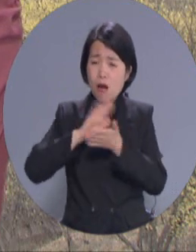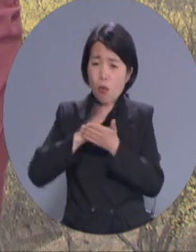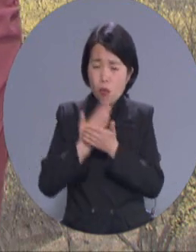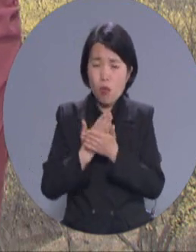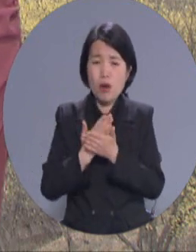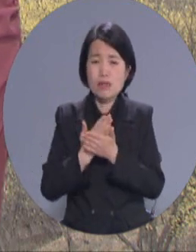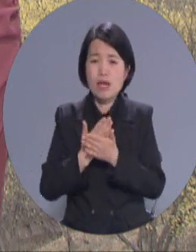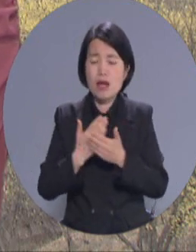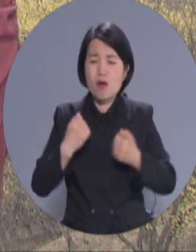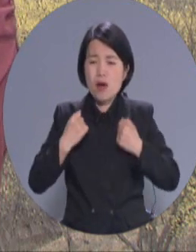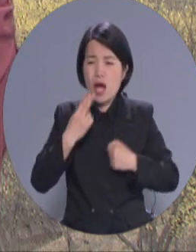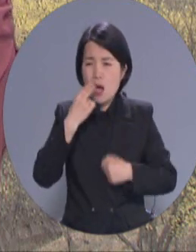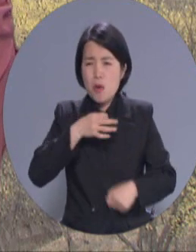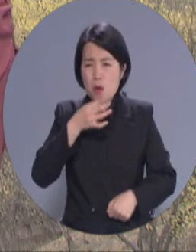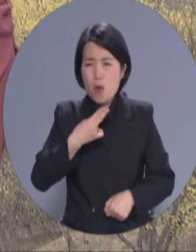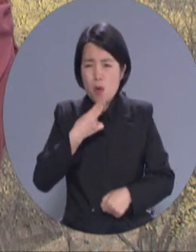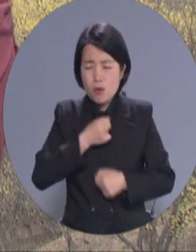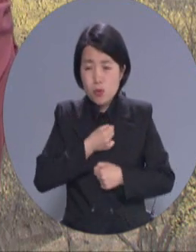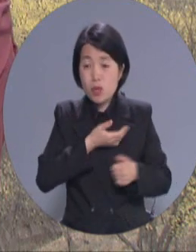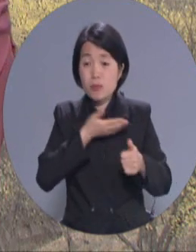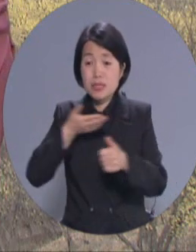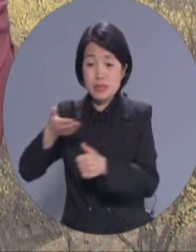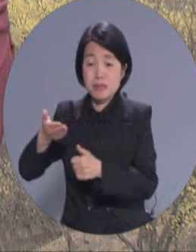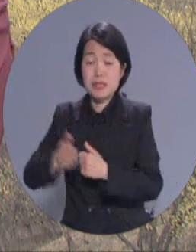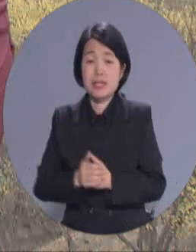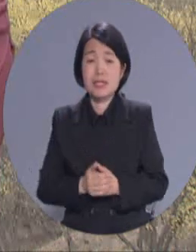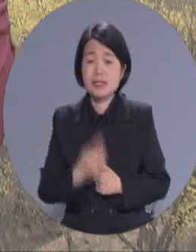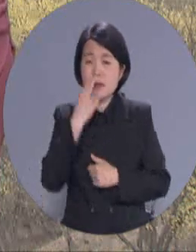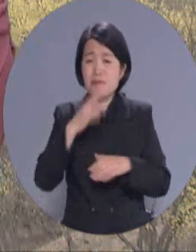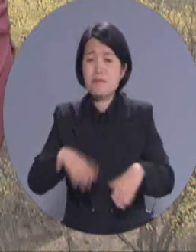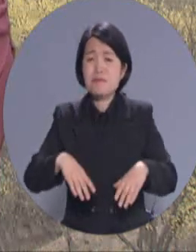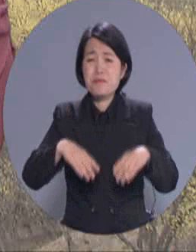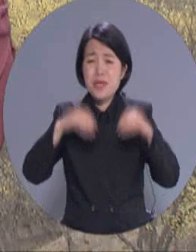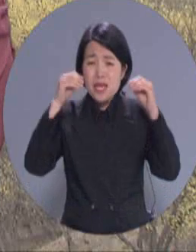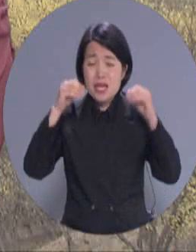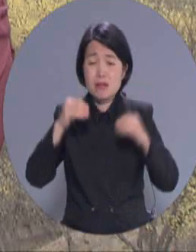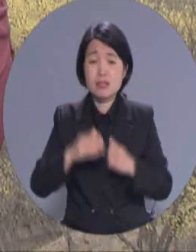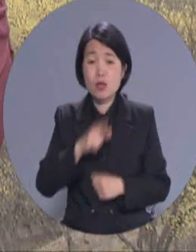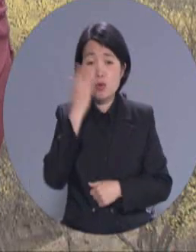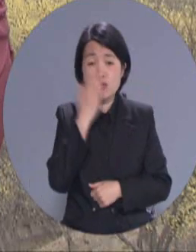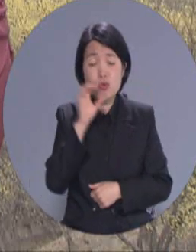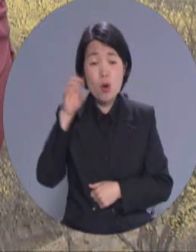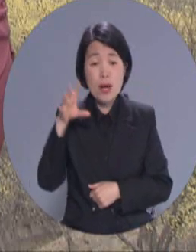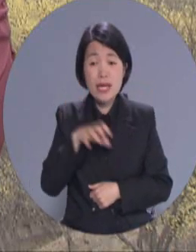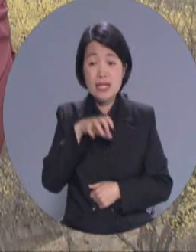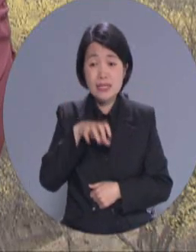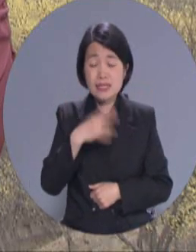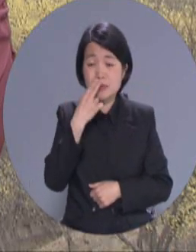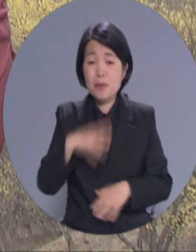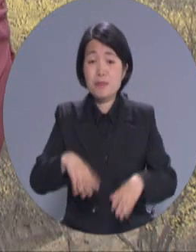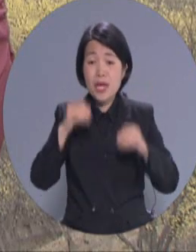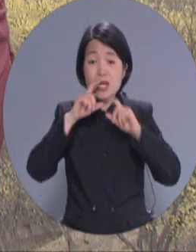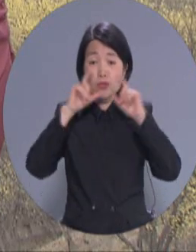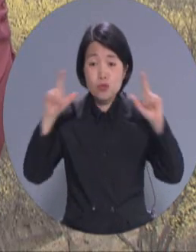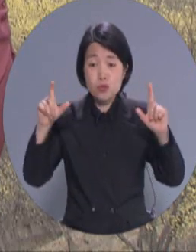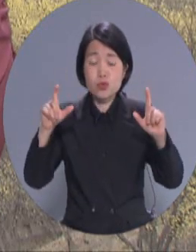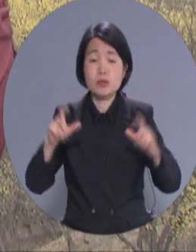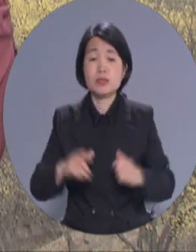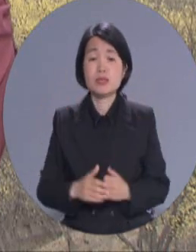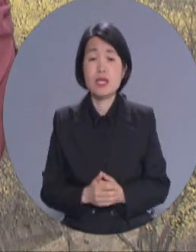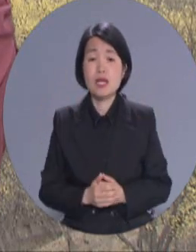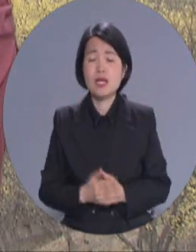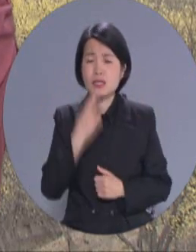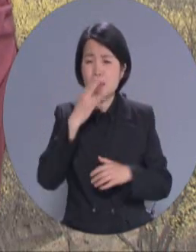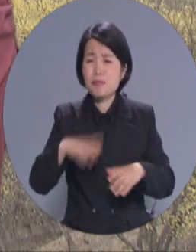관리를 잘하셔야겠습니다 대기는 바짝 매 있습니다 현재 여수와 광향 지역에 건조주의보가 발효 중인데요